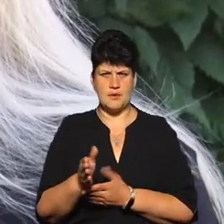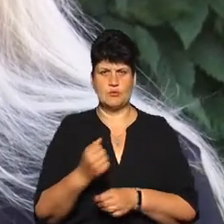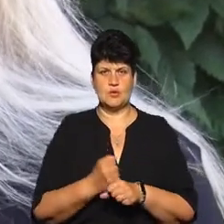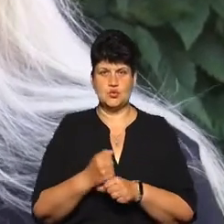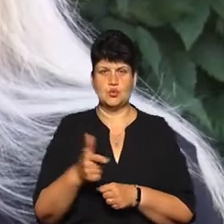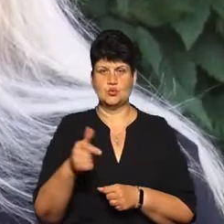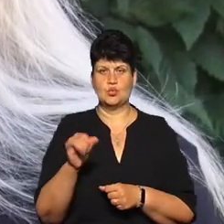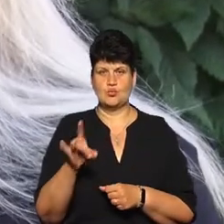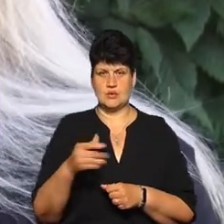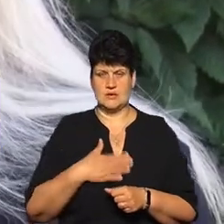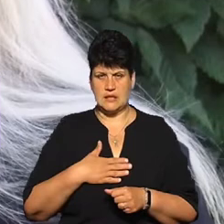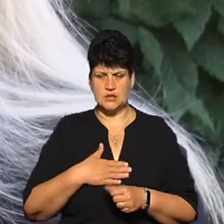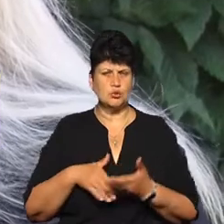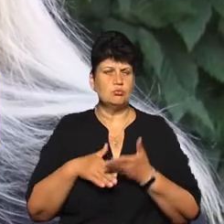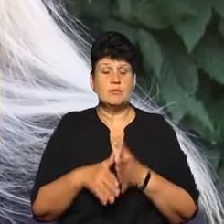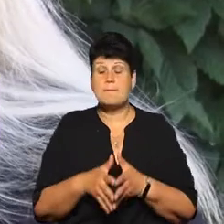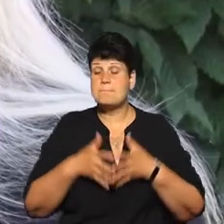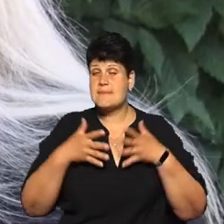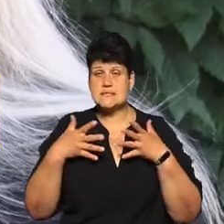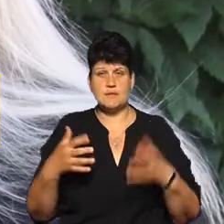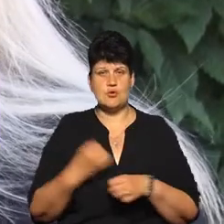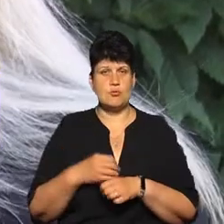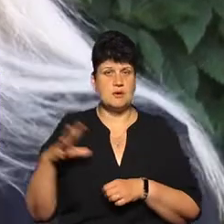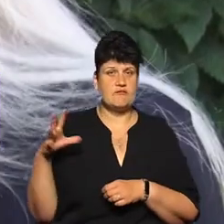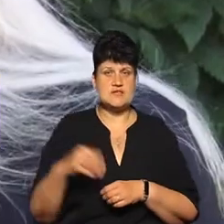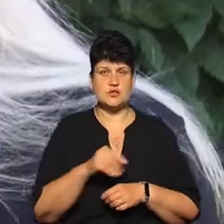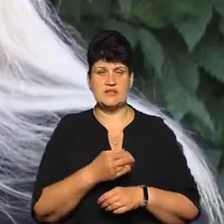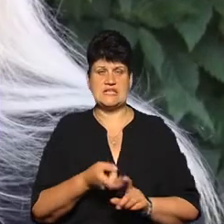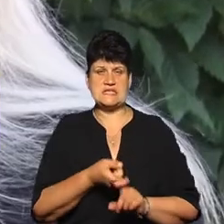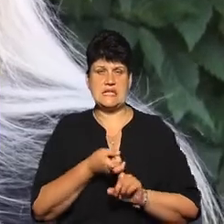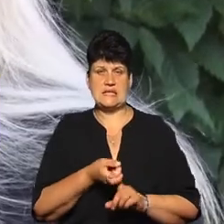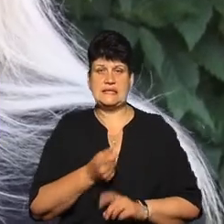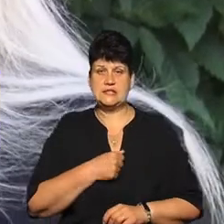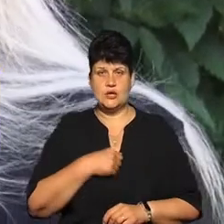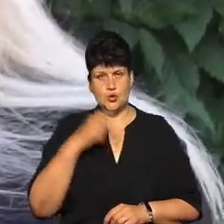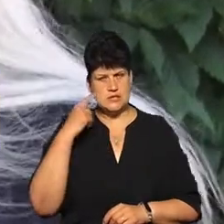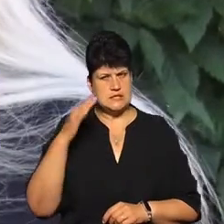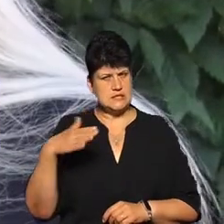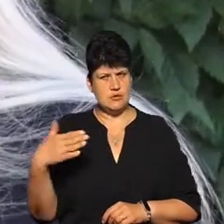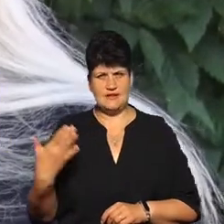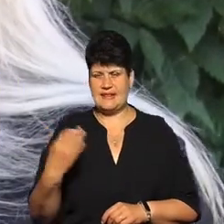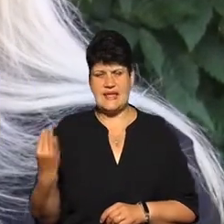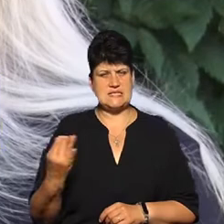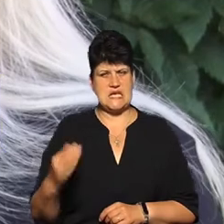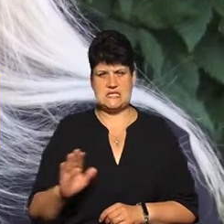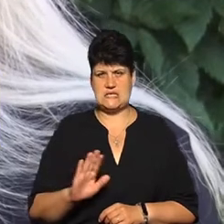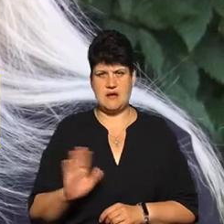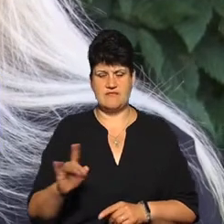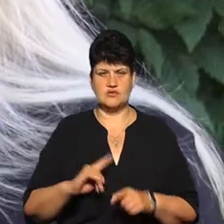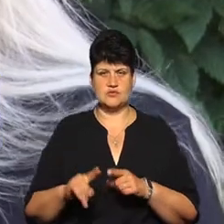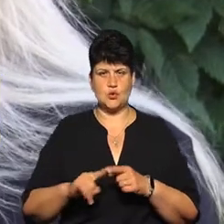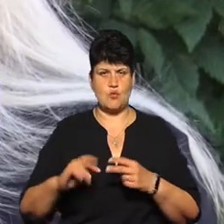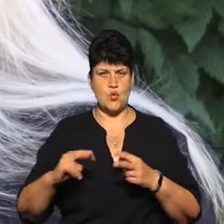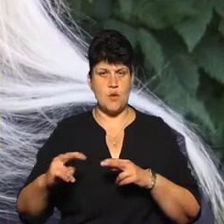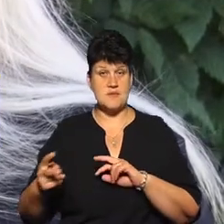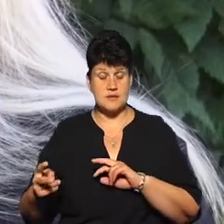наш, допомагає максимально. Тобто вони роблять все, що від них залежить. Але, на жаль, російська сторона не зацікавлена в швидкому обміні,